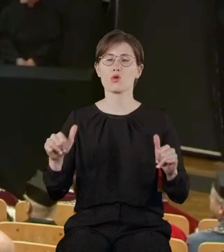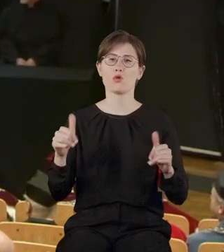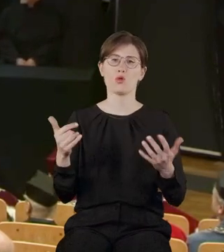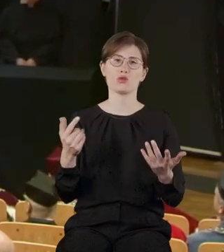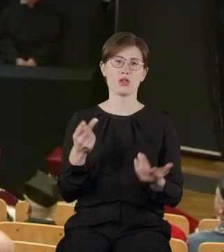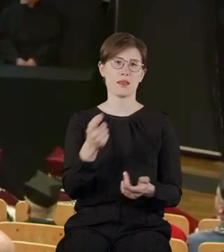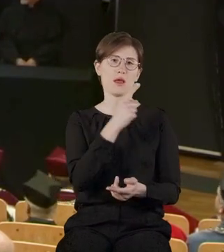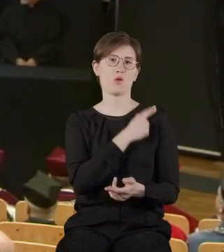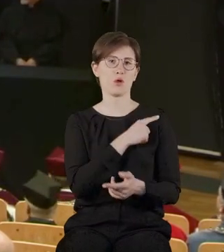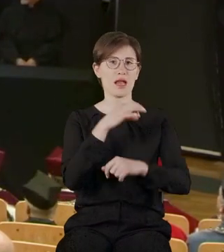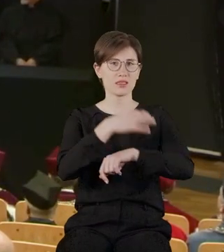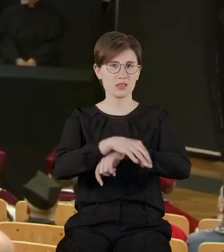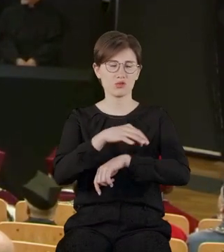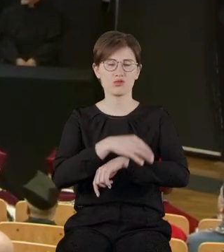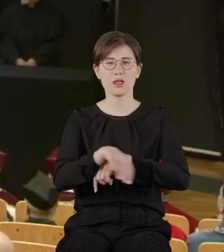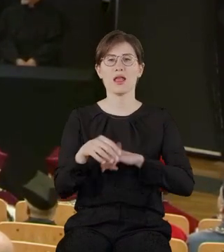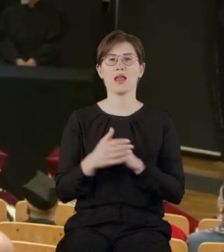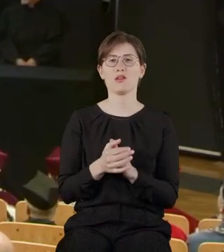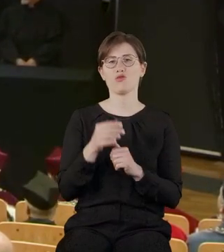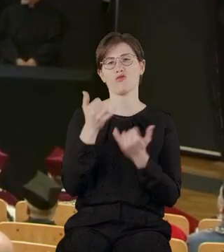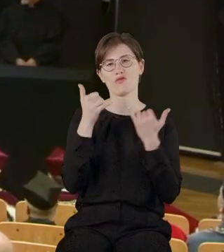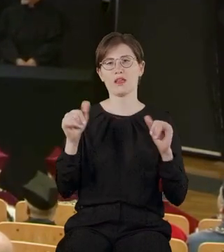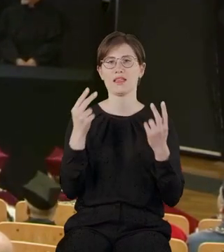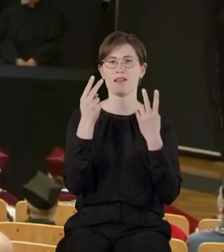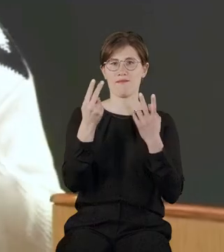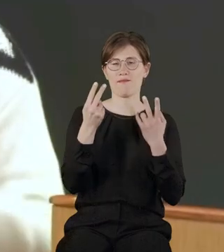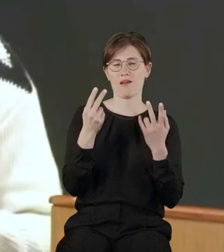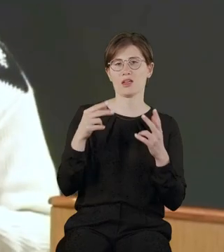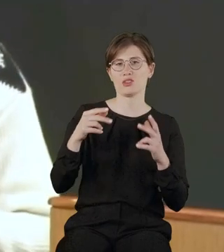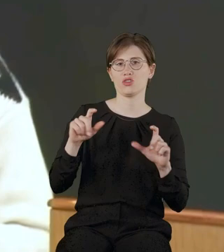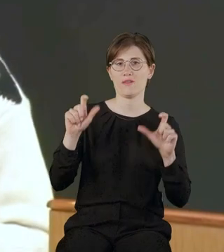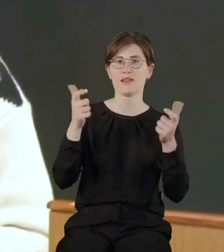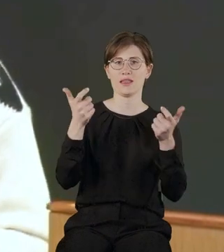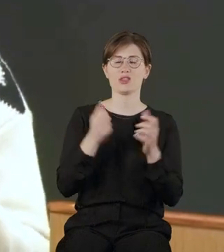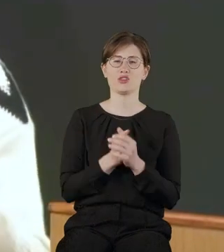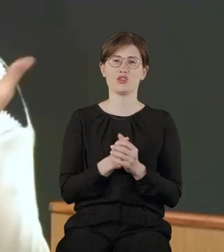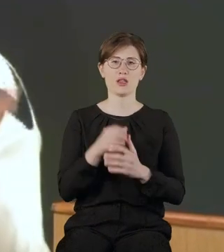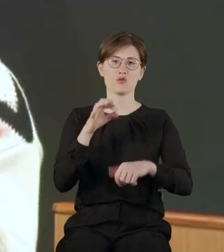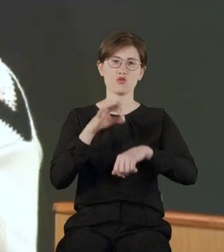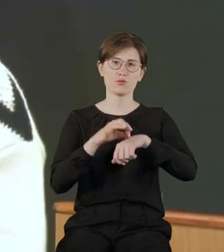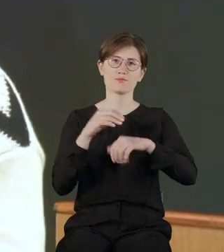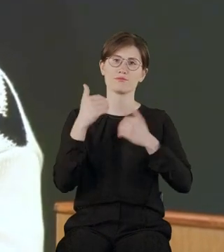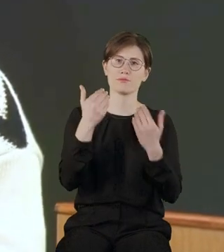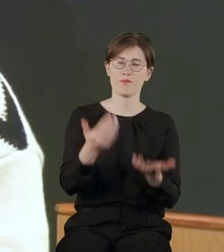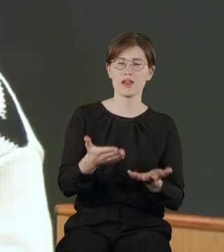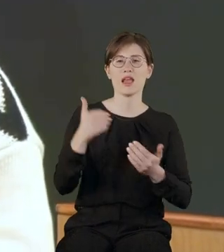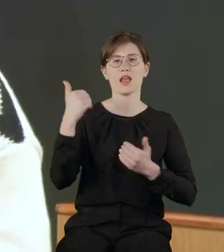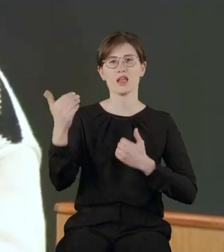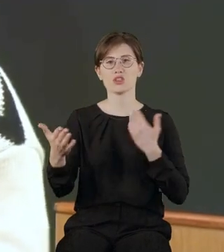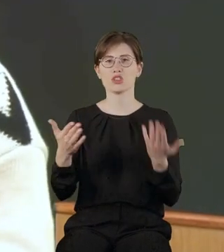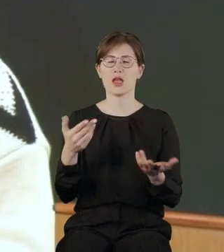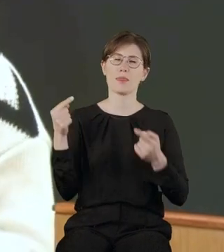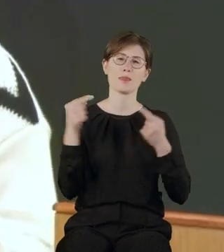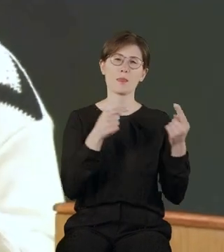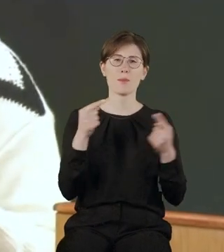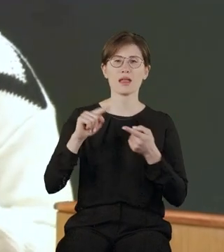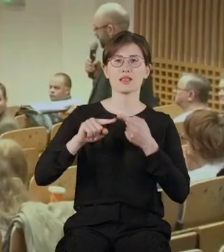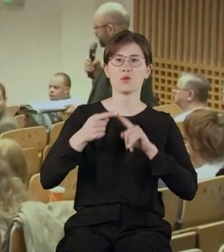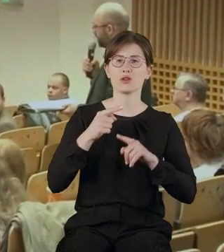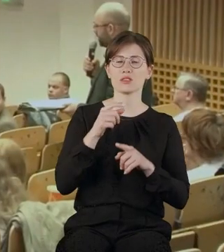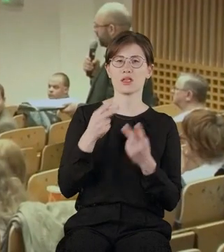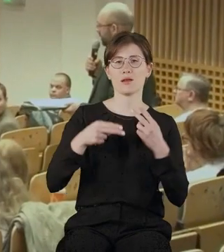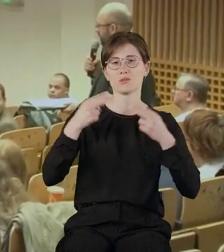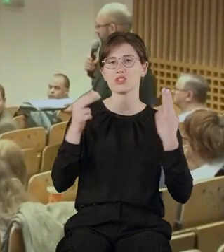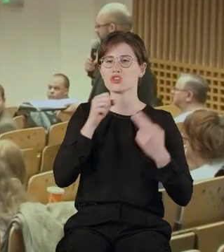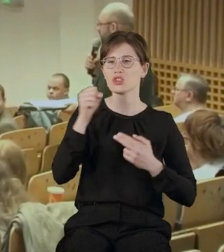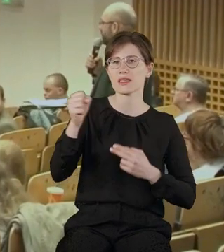inauguracje roku akademickiego i inne ważne uroczystości. Wręczane są doktoraty honoris causa, prowadzone debaty z politykami, dziennikarzami